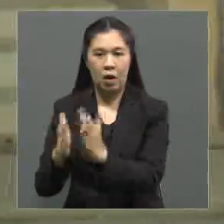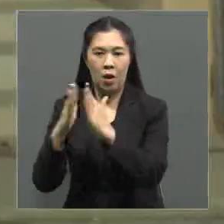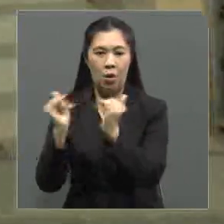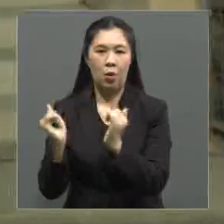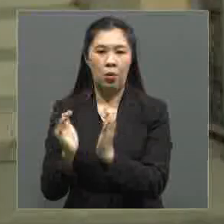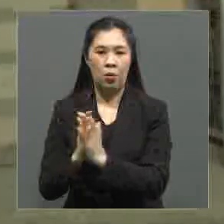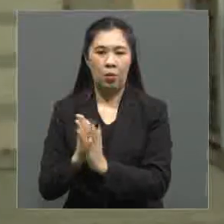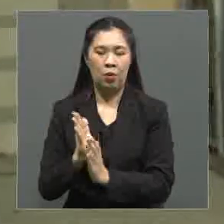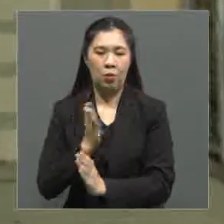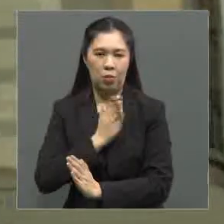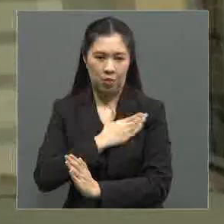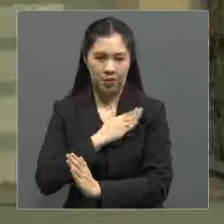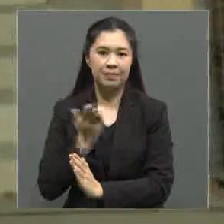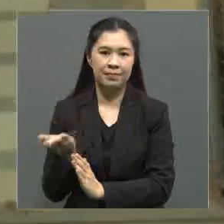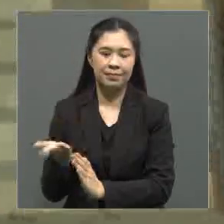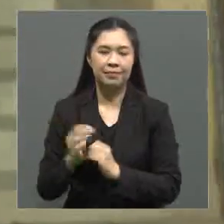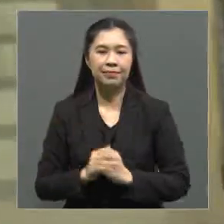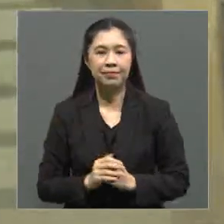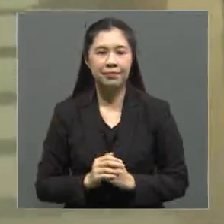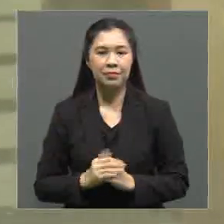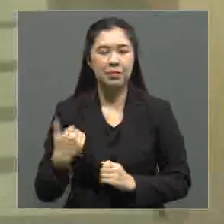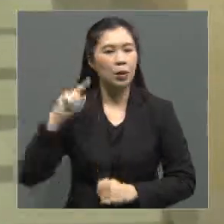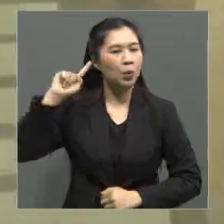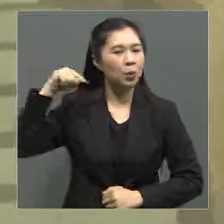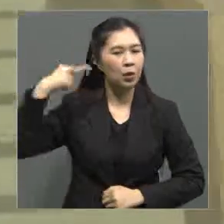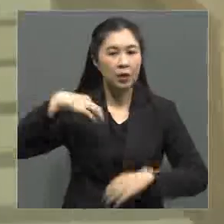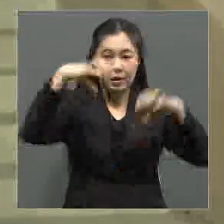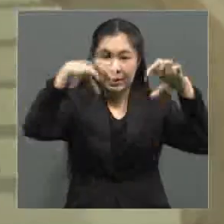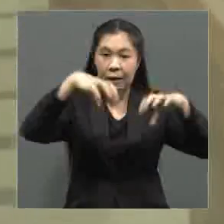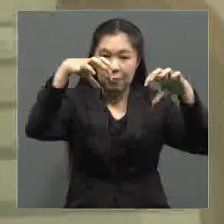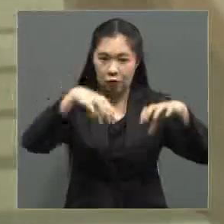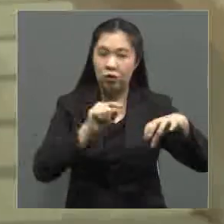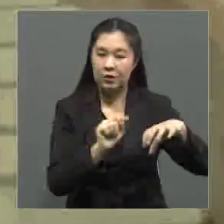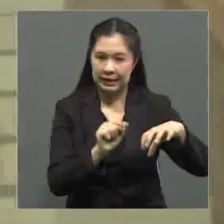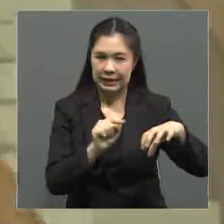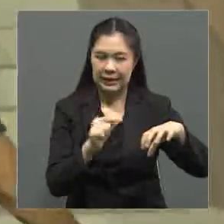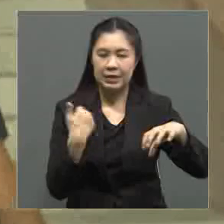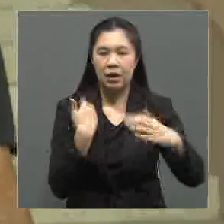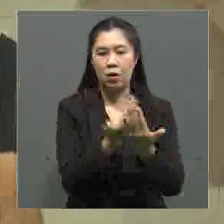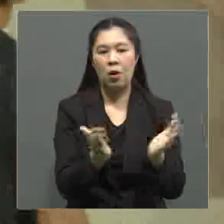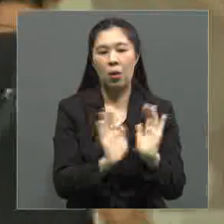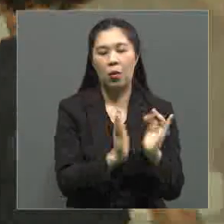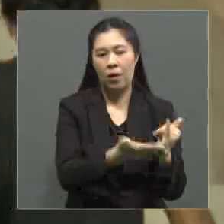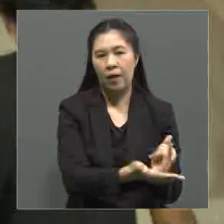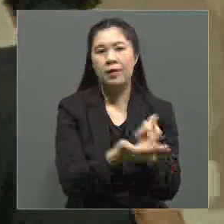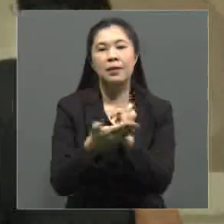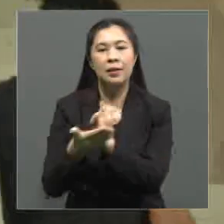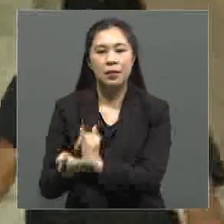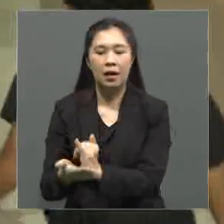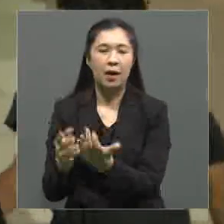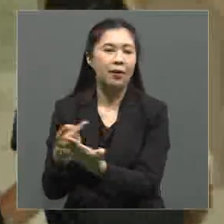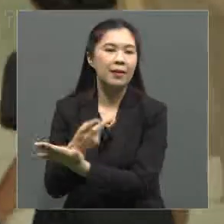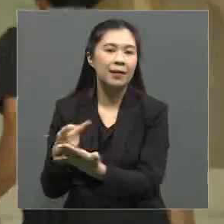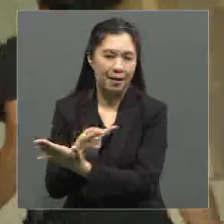ช้างส่วนนางสาวน้ำฝนเกิดนอกทางครอบครัวนั้นจะนำกลับไปบำเพ็ญกุศลที่วัดโป่งไหมวรารามจังหวัด